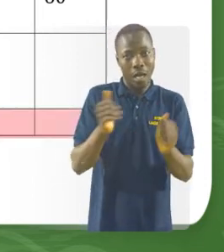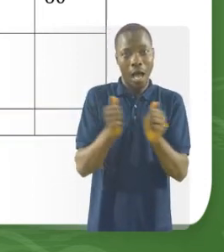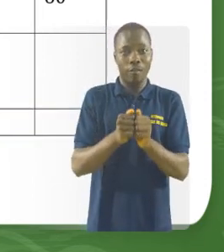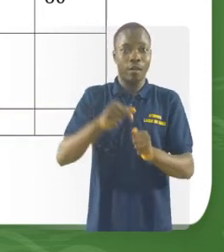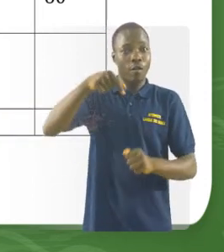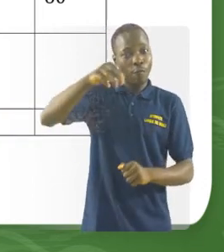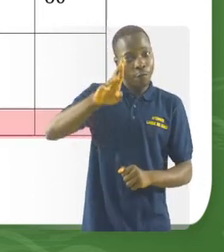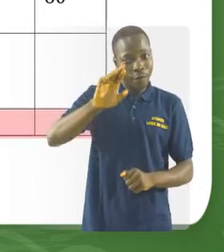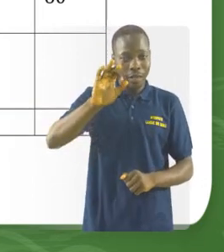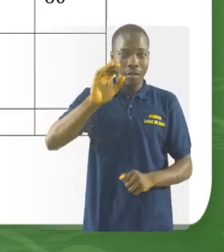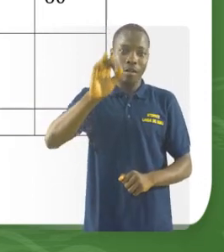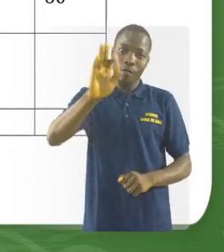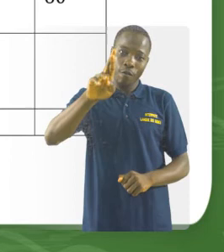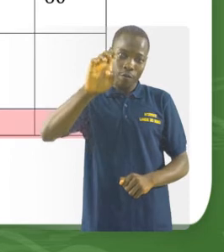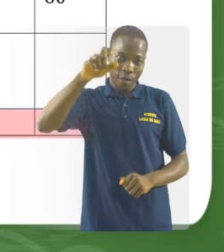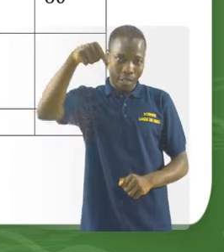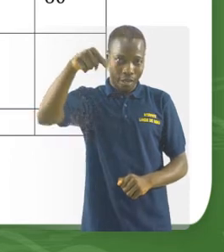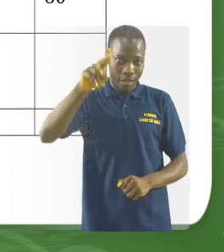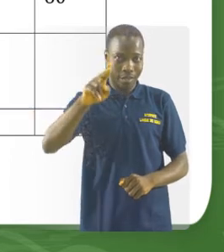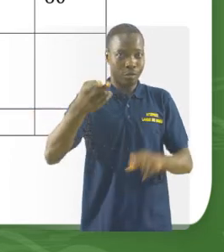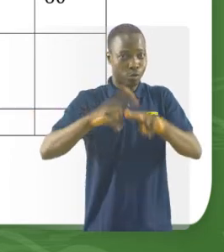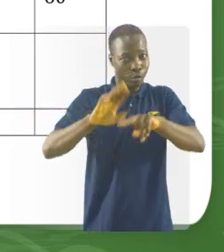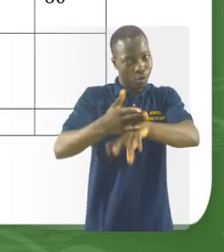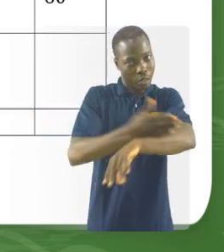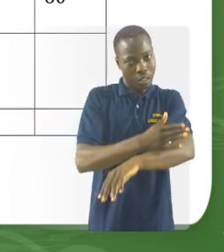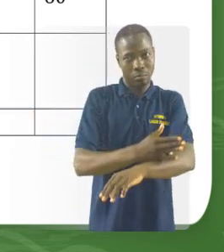procède-t-on? Nous allons découvrir ça à présent.